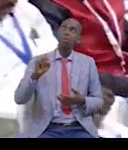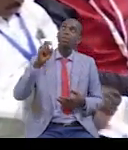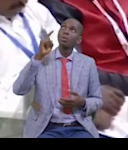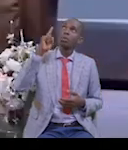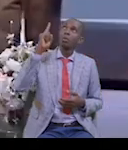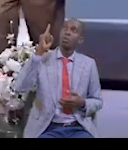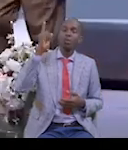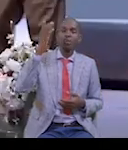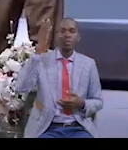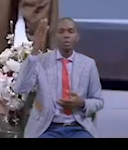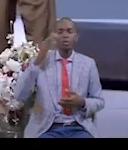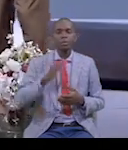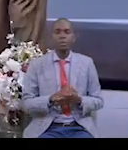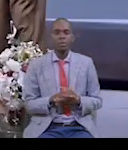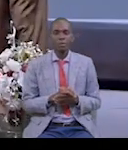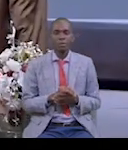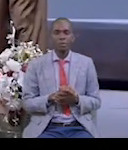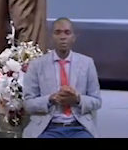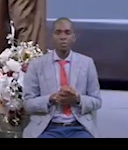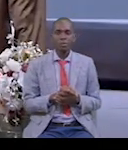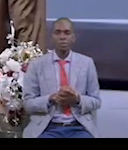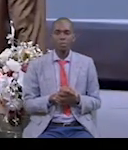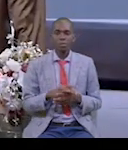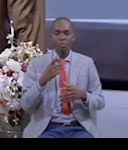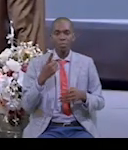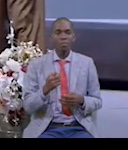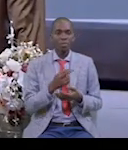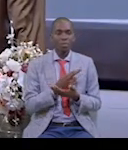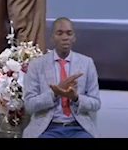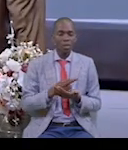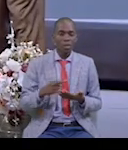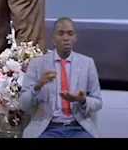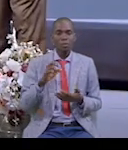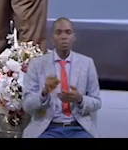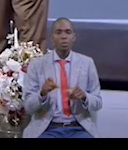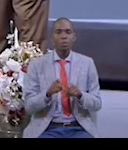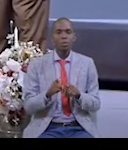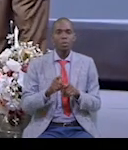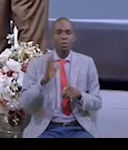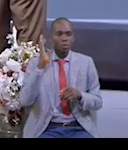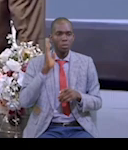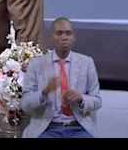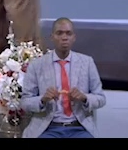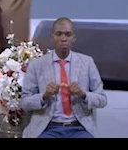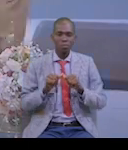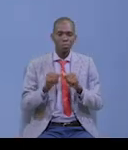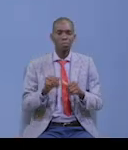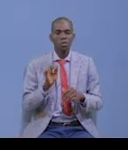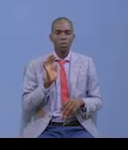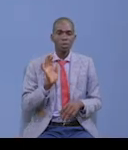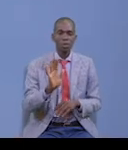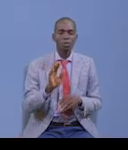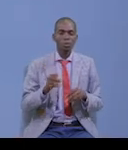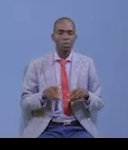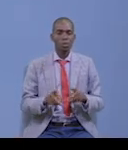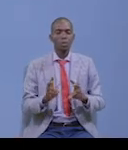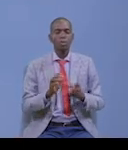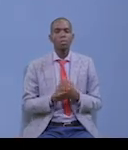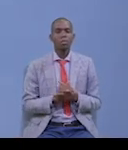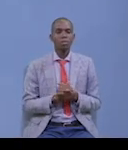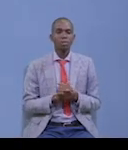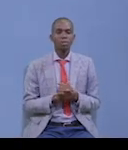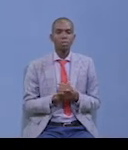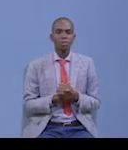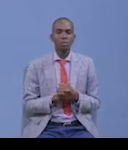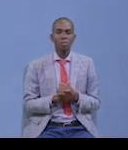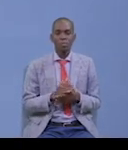నుంచి ఏదియు నన్ను వేరు చేయలేదు. The righteous also shall hold on his way. నీతిమంతుడు కూడా తన మార్గాన్ని అలా